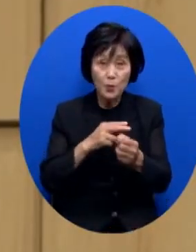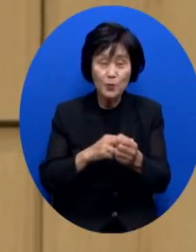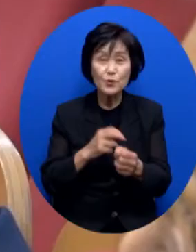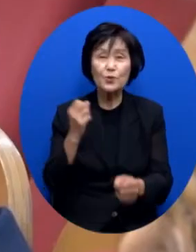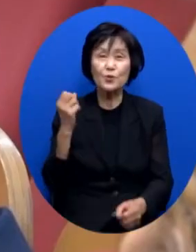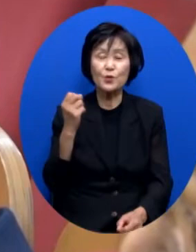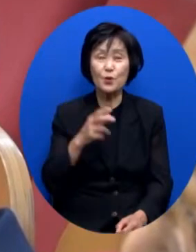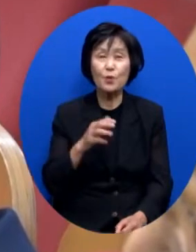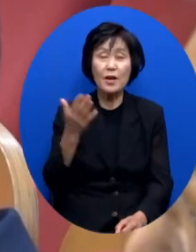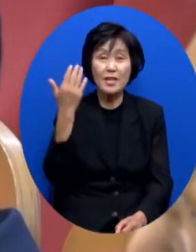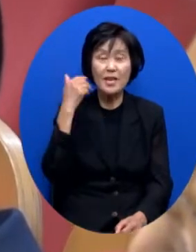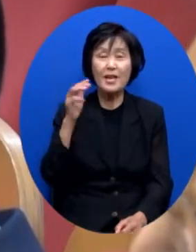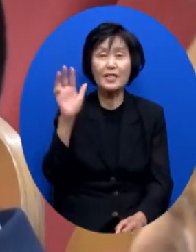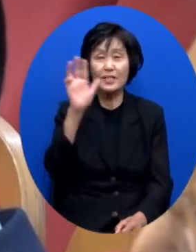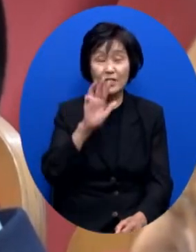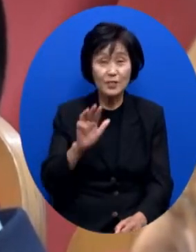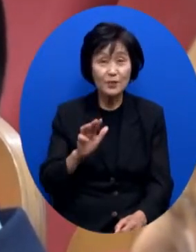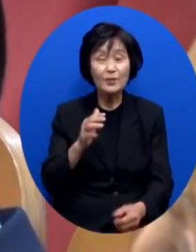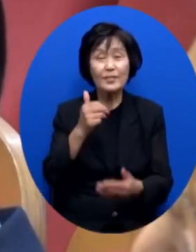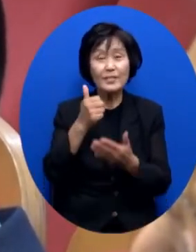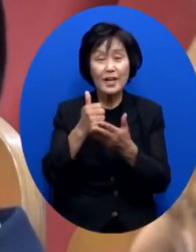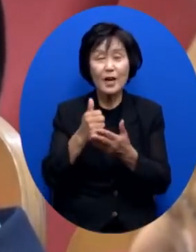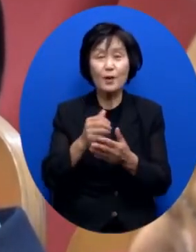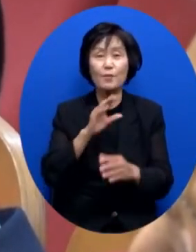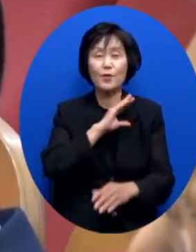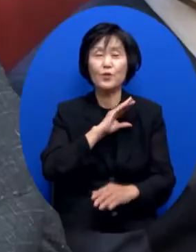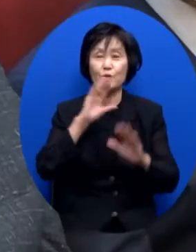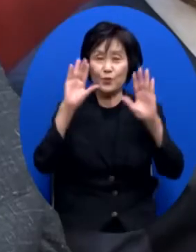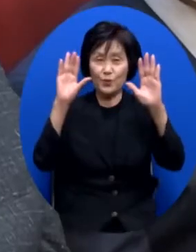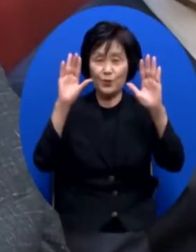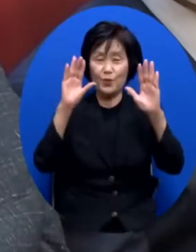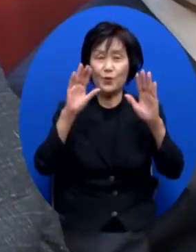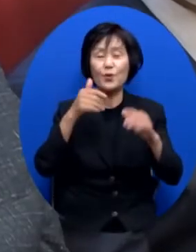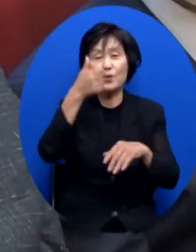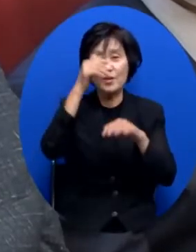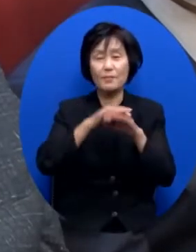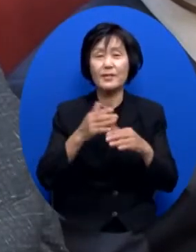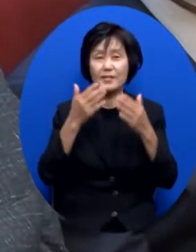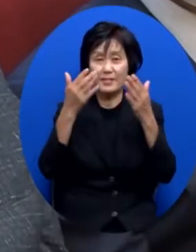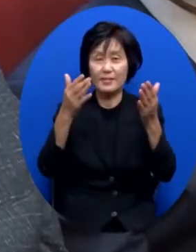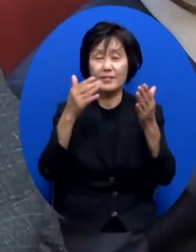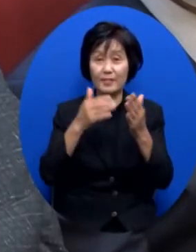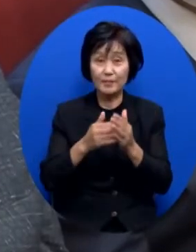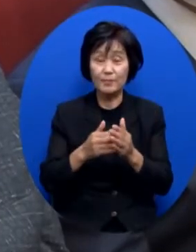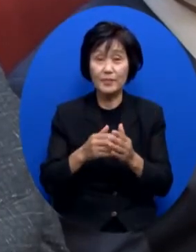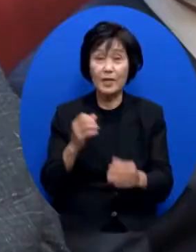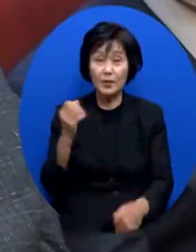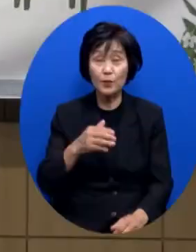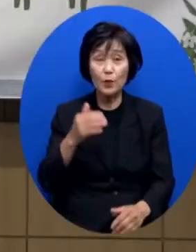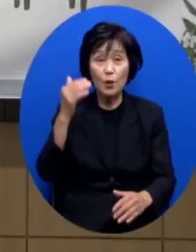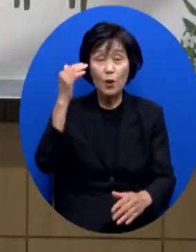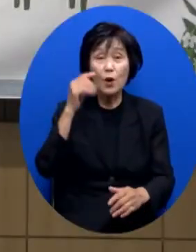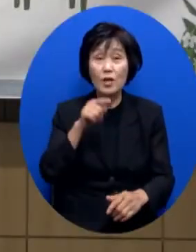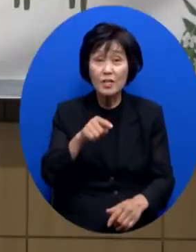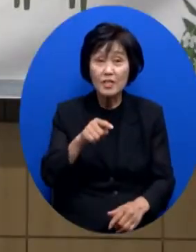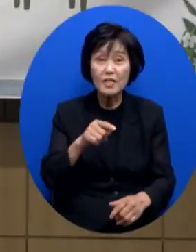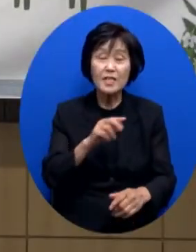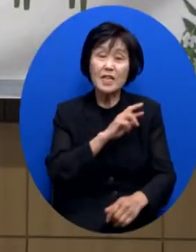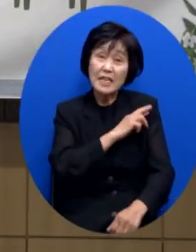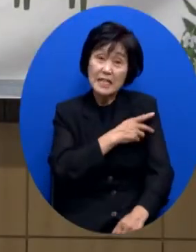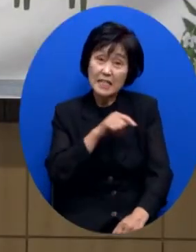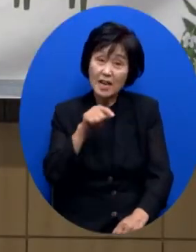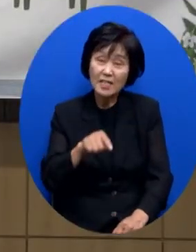증경총회장 의 축도 등으로 진행됐습니다 한편 동방 번개는 국내에서 전능 신규로 잘 알려져 있습니다